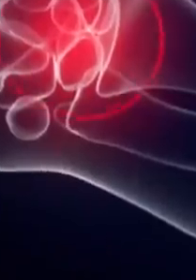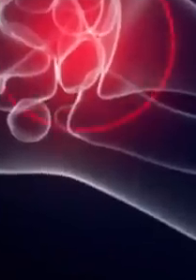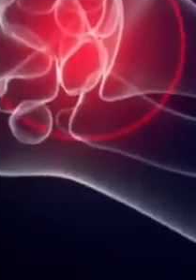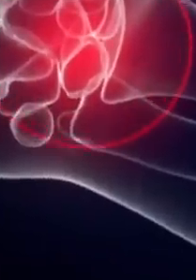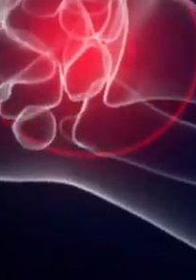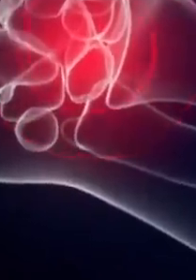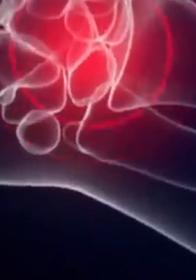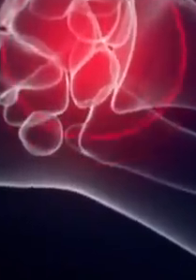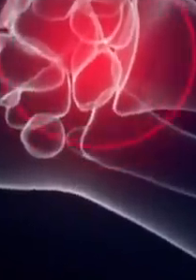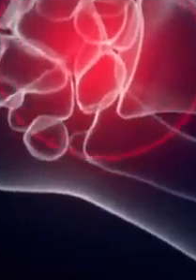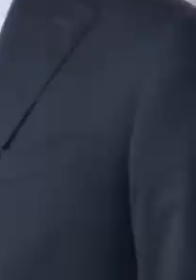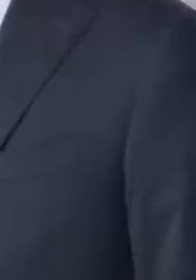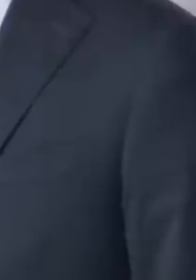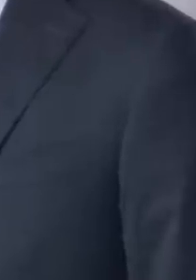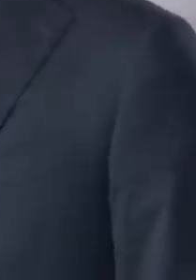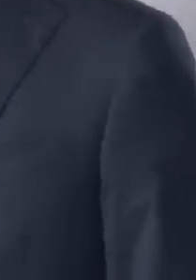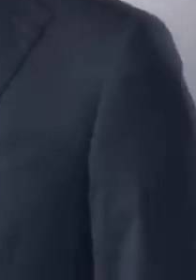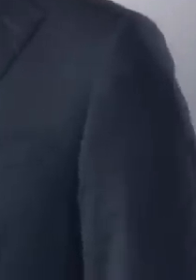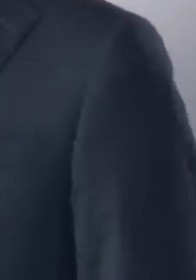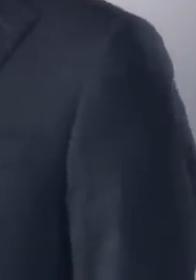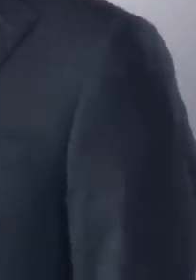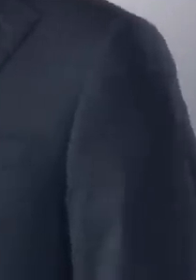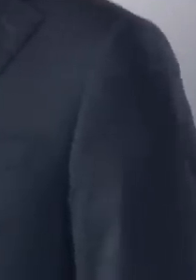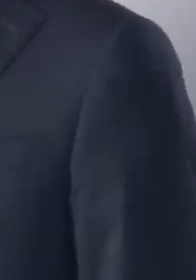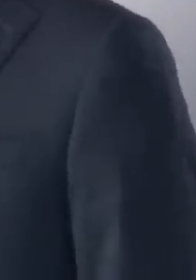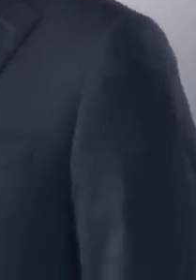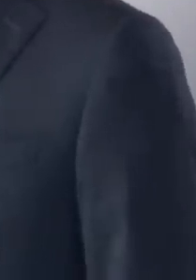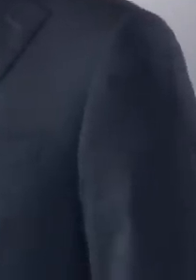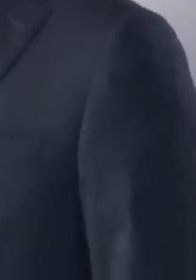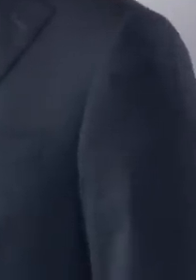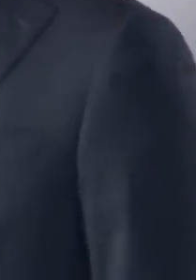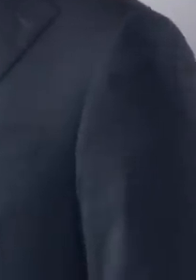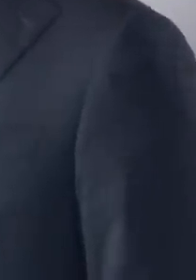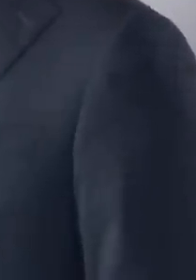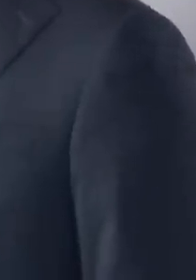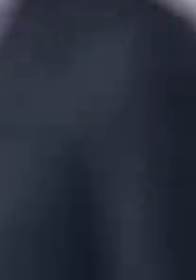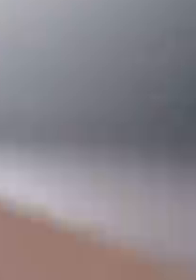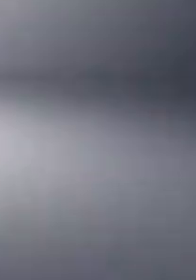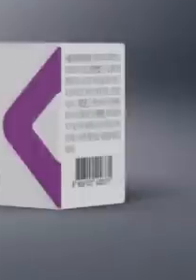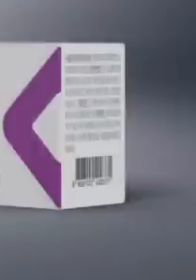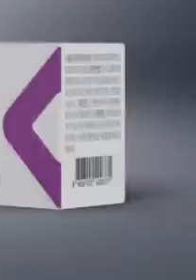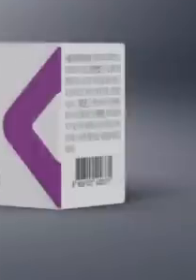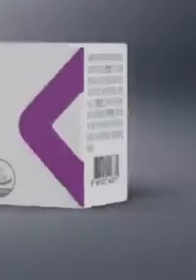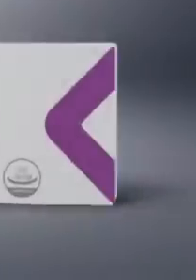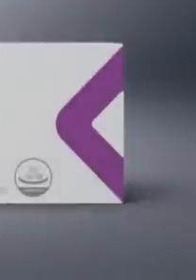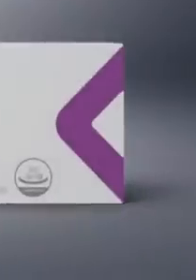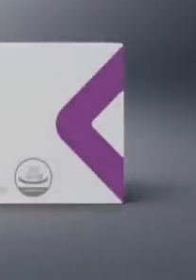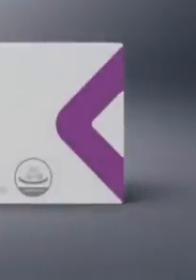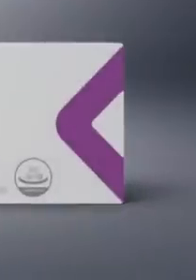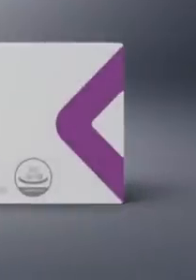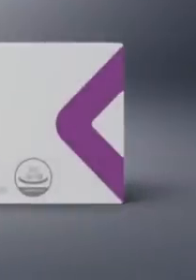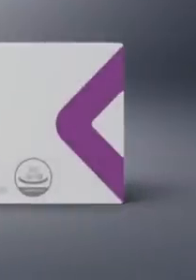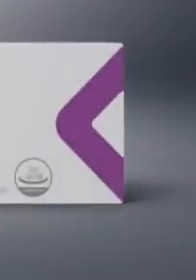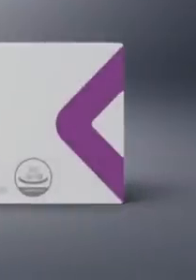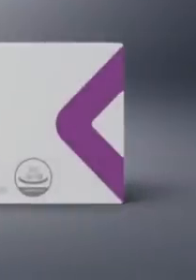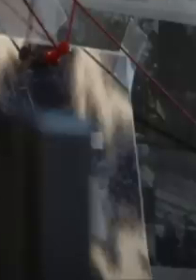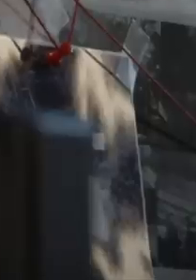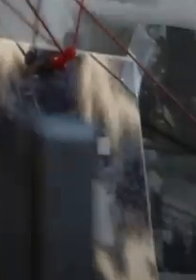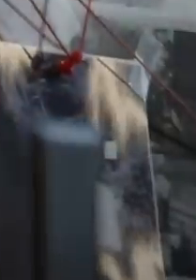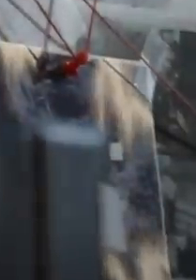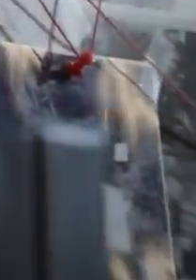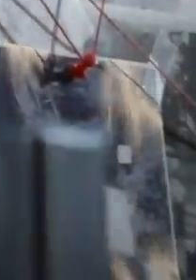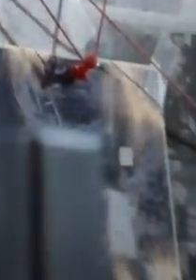마르고 닳도록 살아왔다 한국인의 관절 건강 이제 관찰과 상의하세요 관절엔 관찰